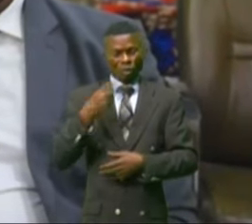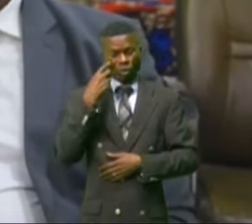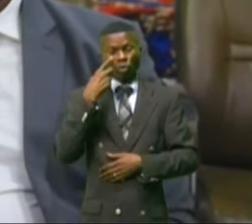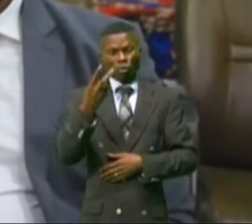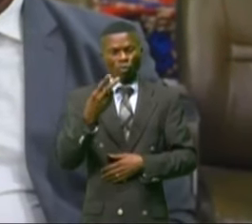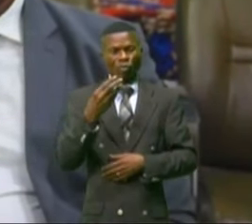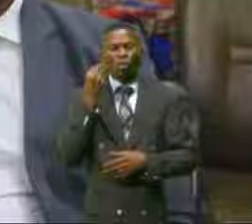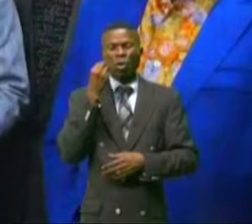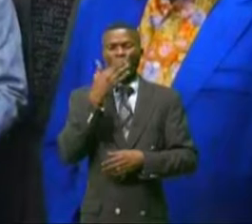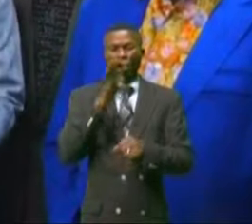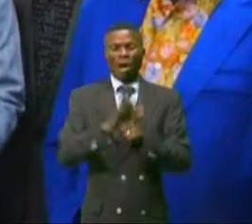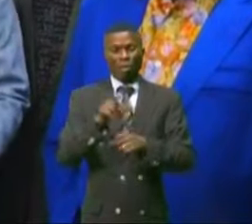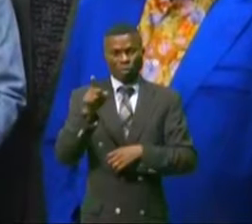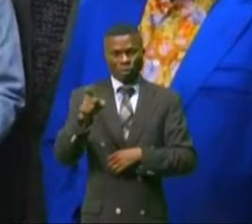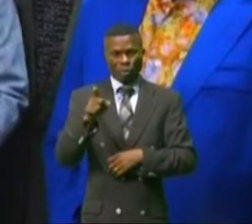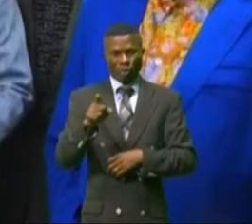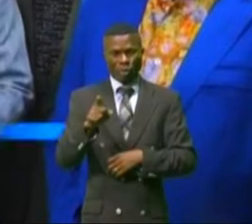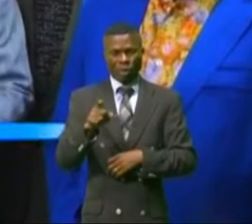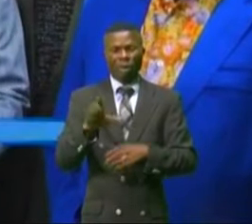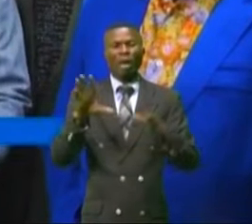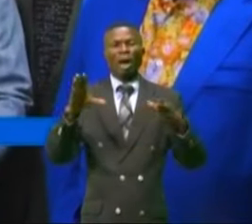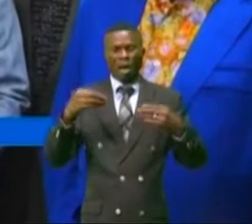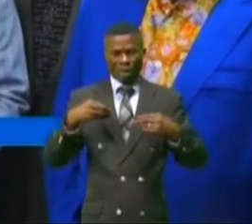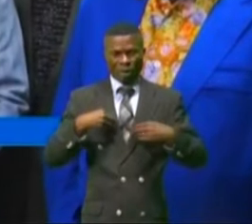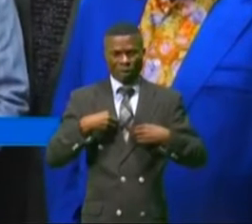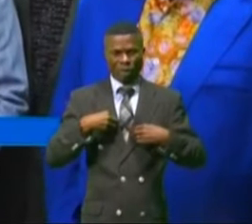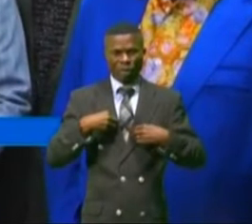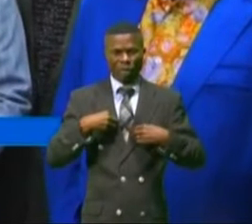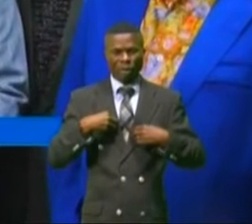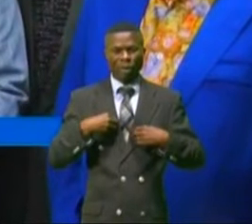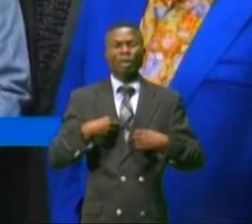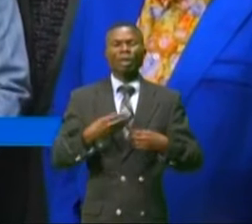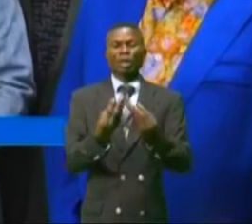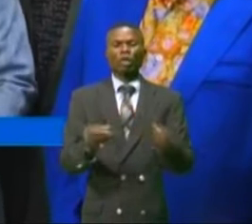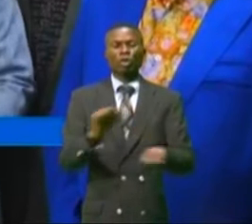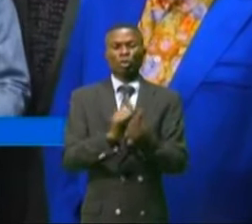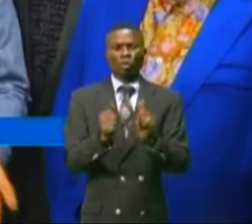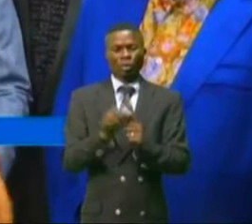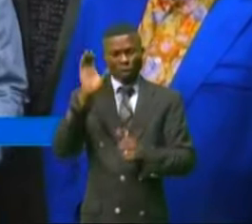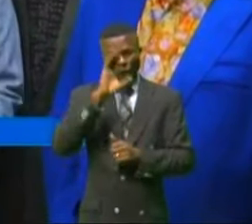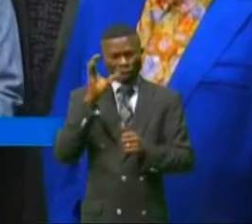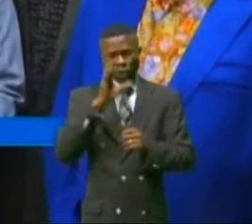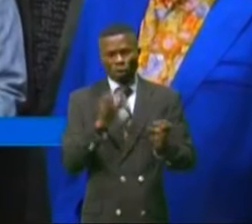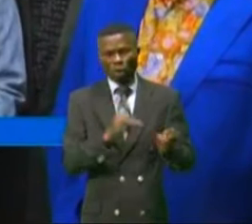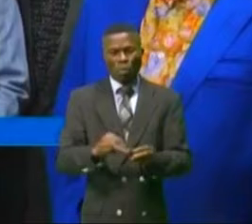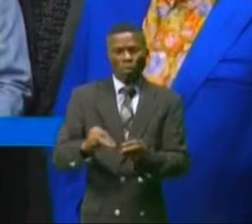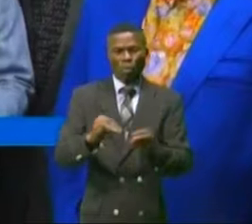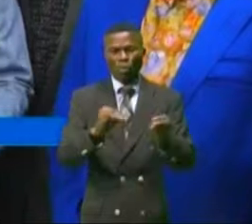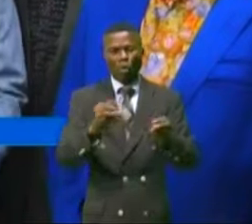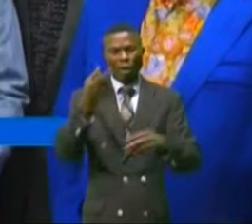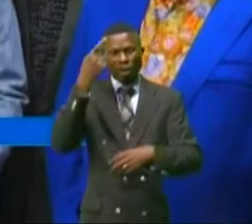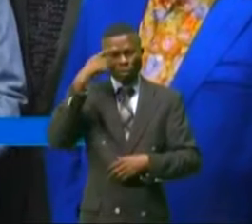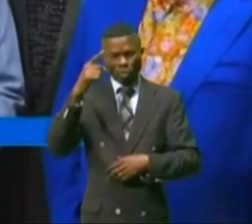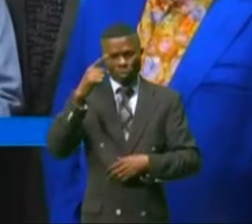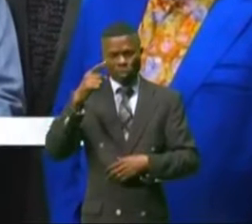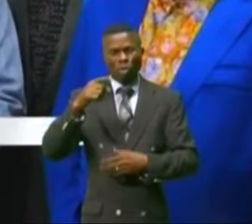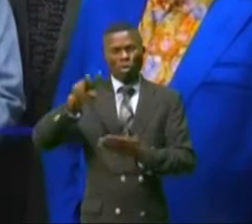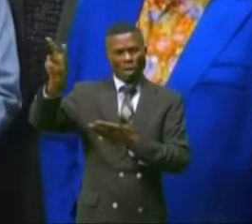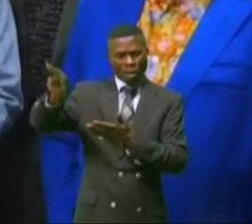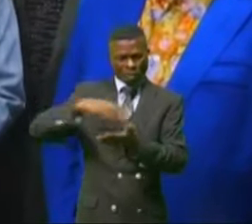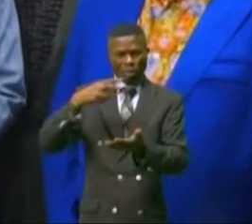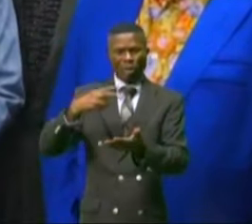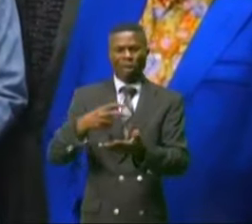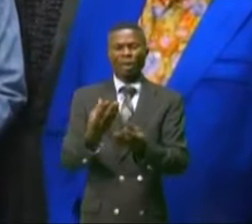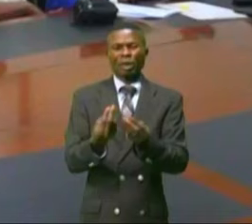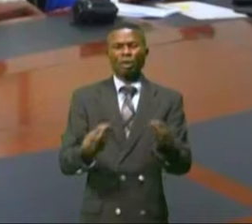ses paroles, il est convaincu, il comprend le problème, il doit chercher des voies et des moyens pour pouvoir résoudre